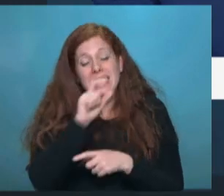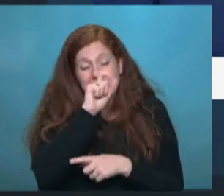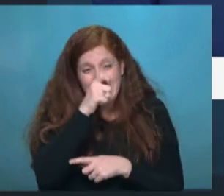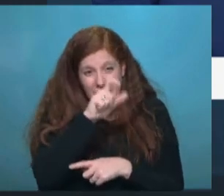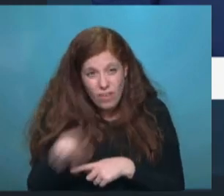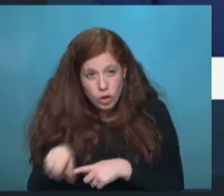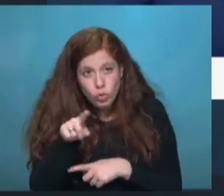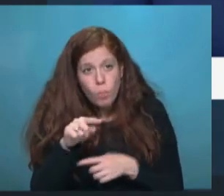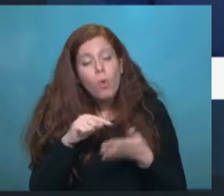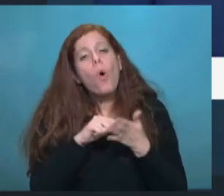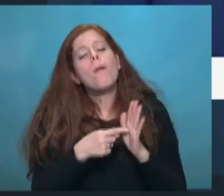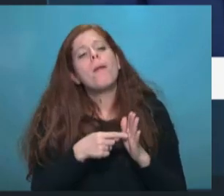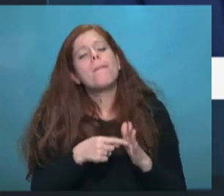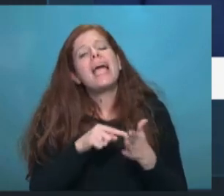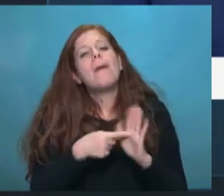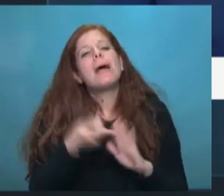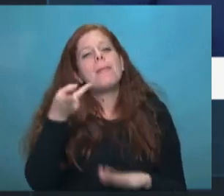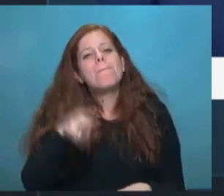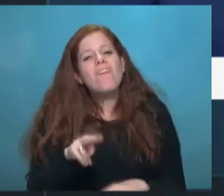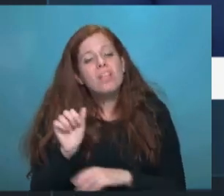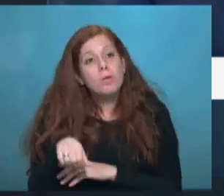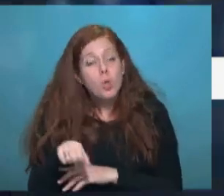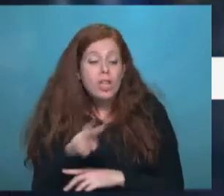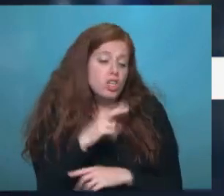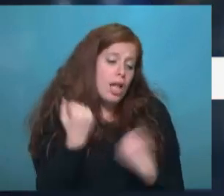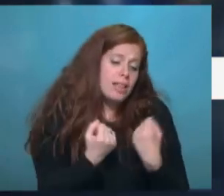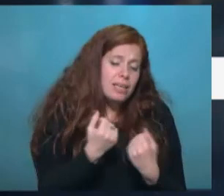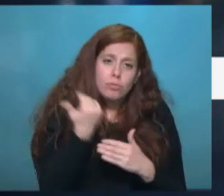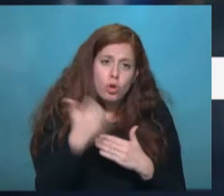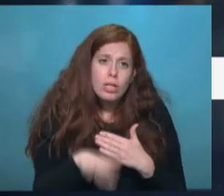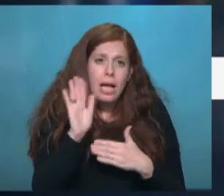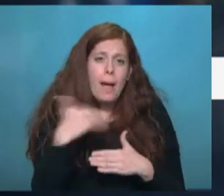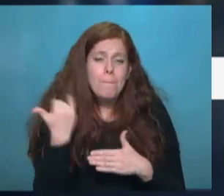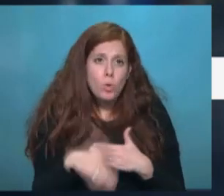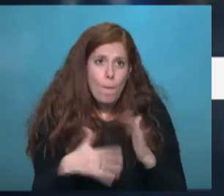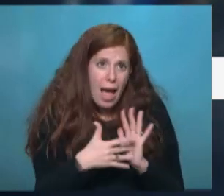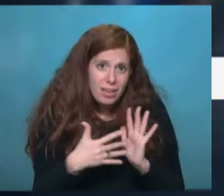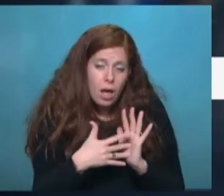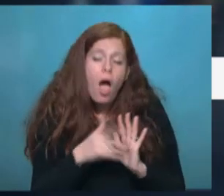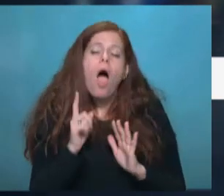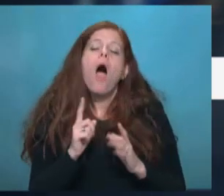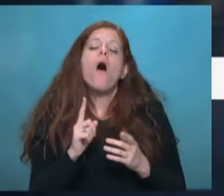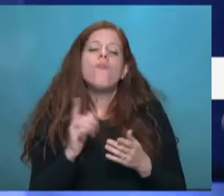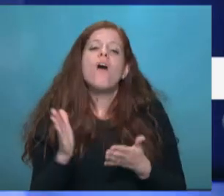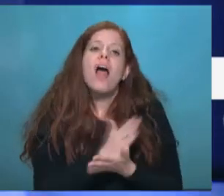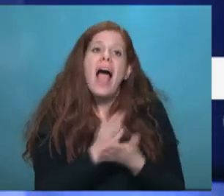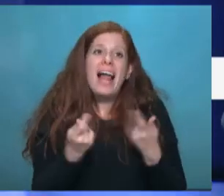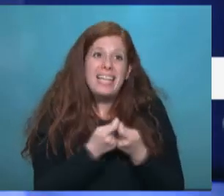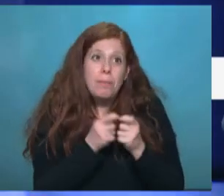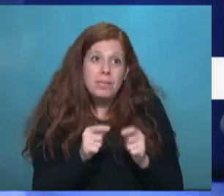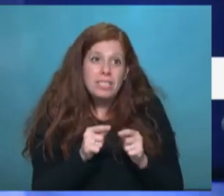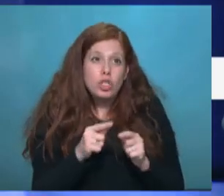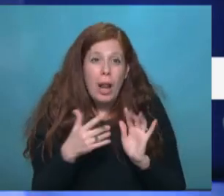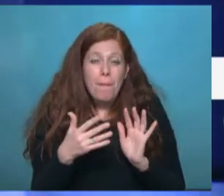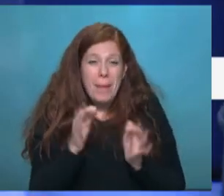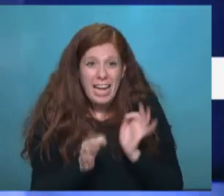להם גרימת מוות ברשלנות. לשני הנהגים זה לא השתנה גם בתום החקירה, אבל ההכרעה ספציפית לגבי הסעיף זה של הפרקליטות, התיק